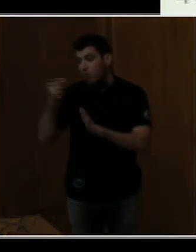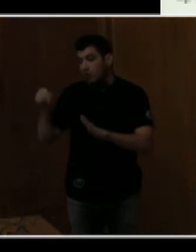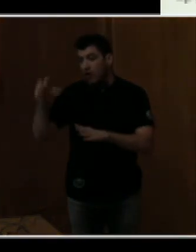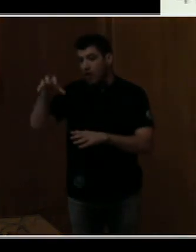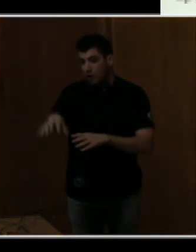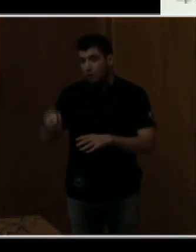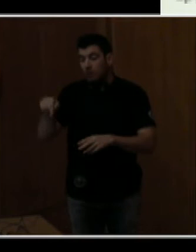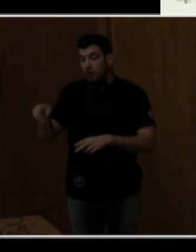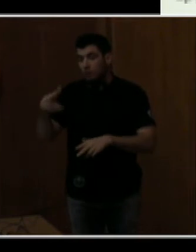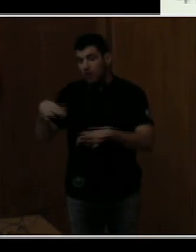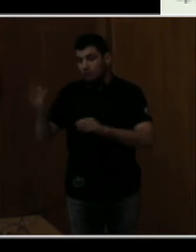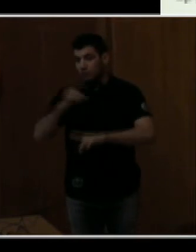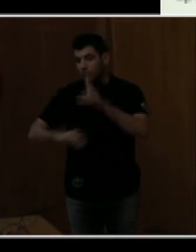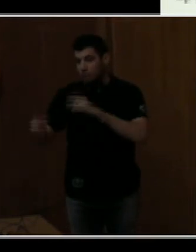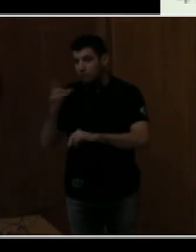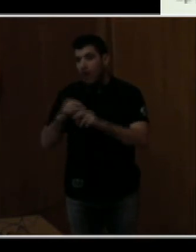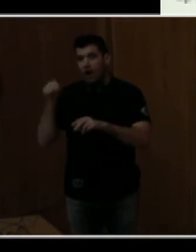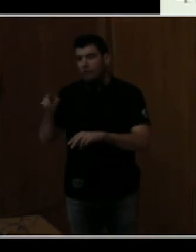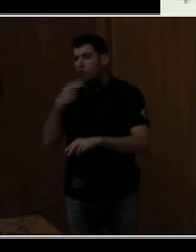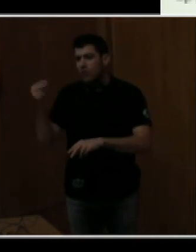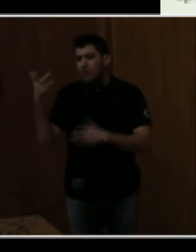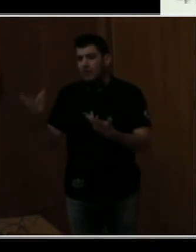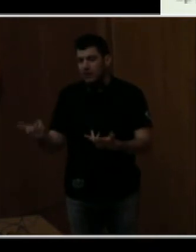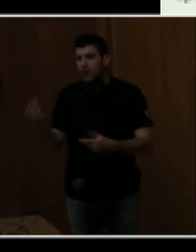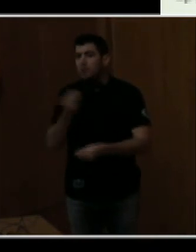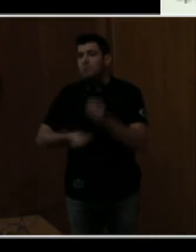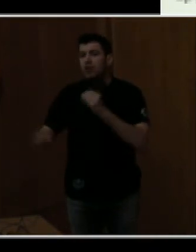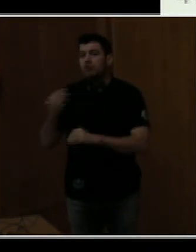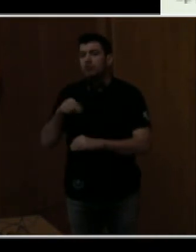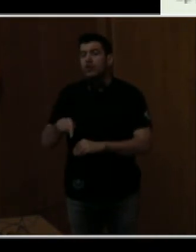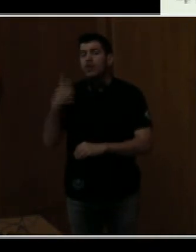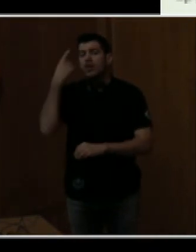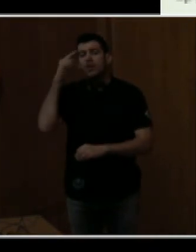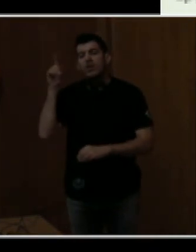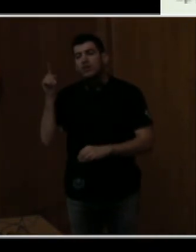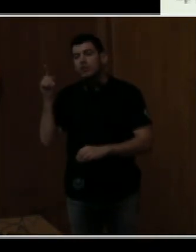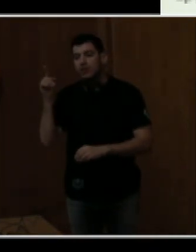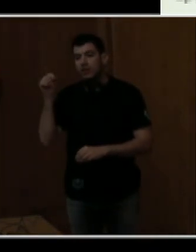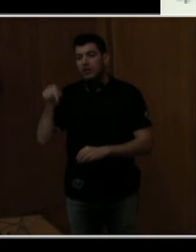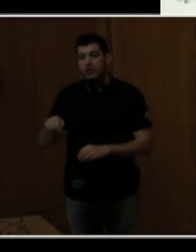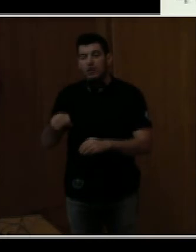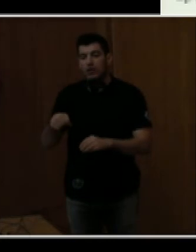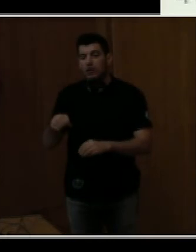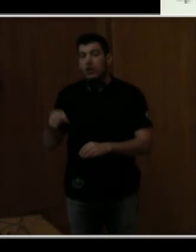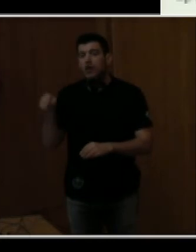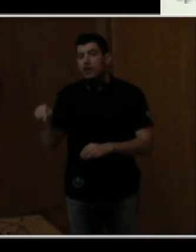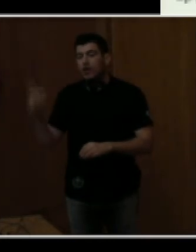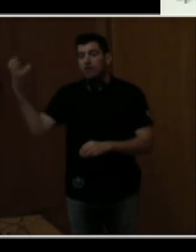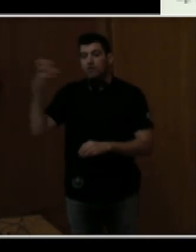κύκλο συζητήσεων των θεματικών ενότητων και έχει να κάνει με κάτι που ίσως περισσότεροι σας είναι πιο οικείο να το καταλάβετε, που είναι το φως της